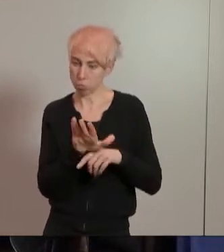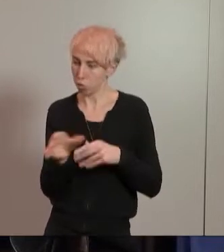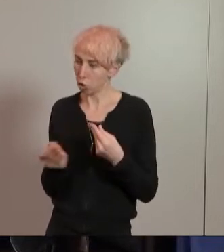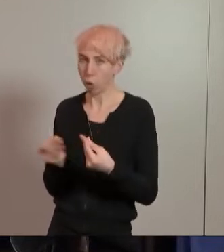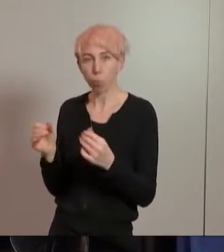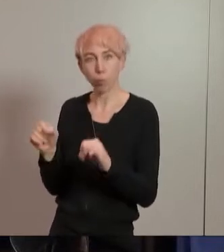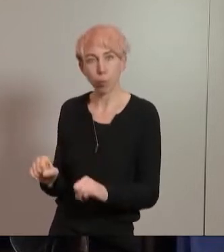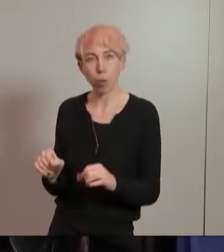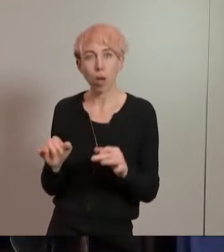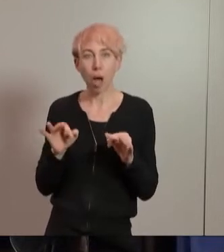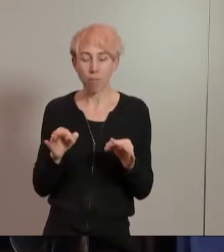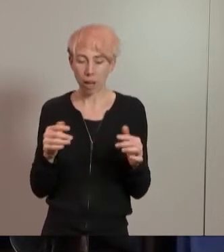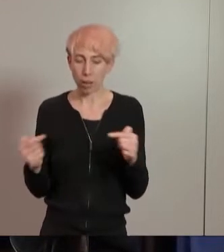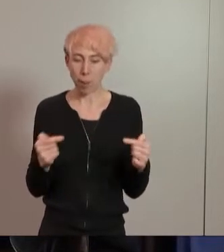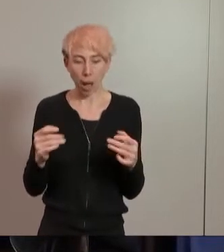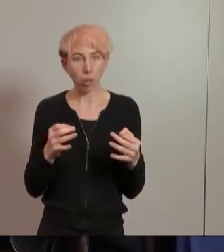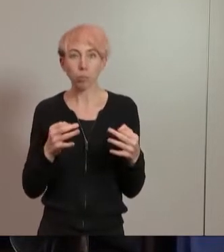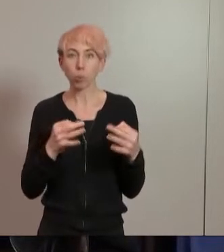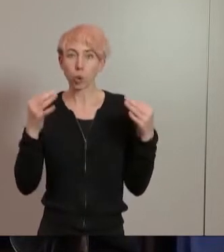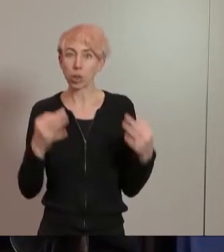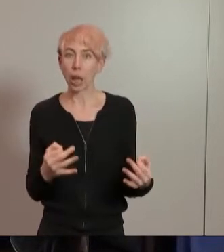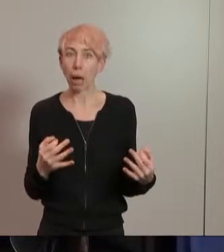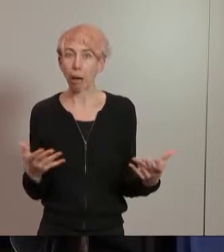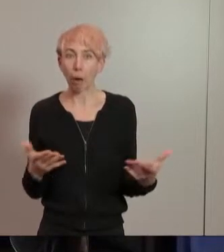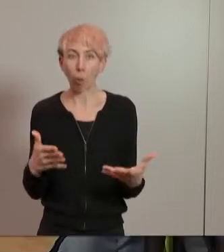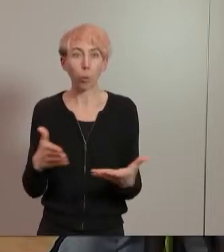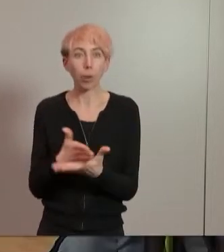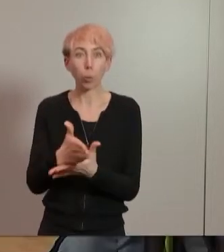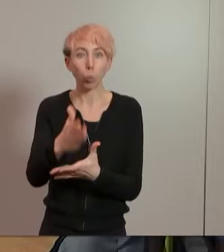le débat d'orientation budgétaire. Oui, donc